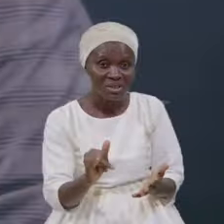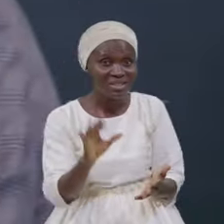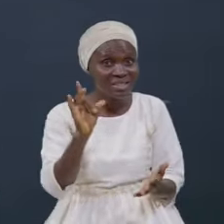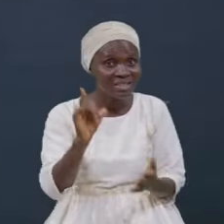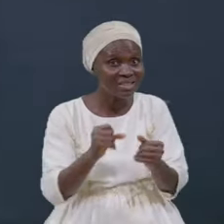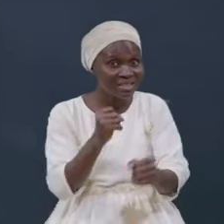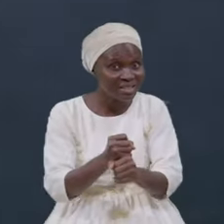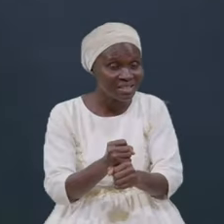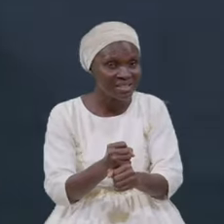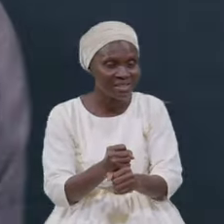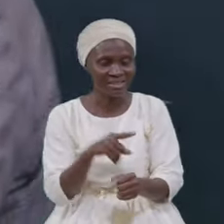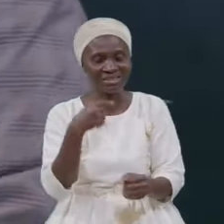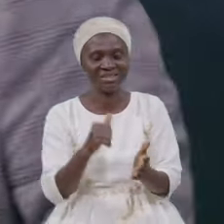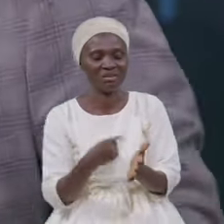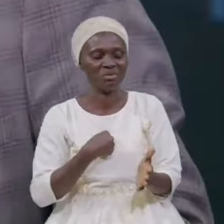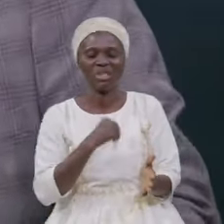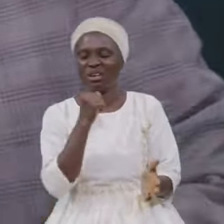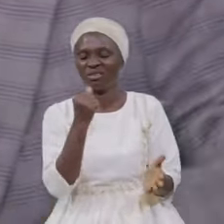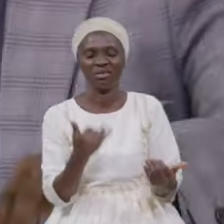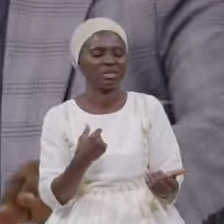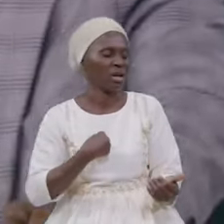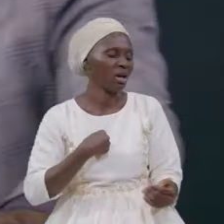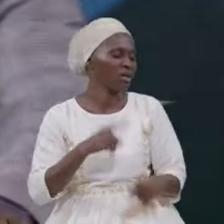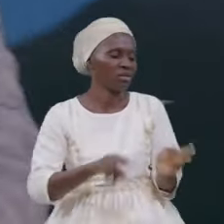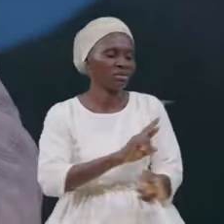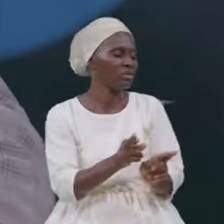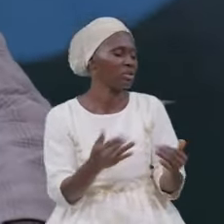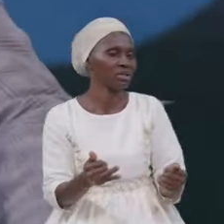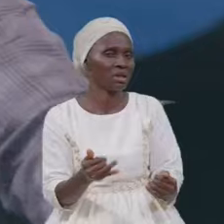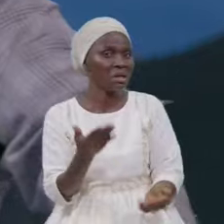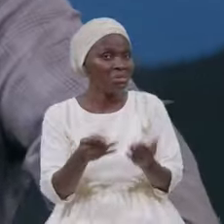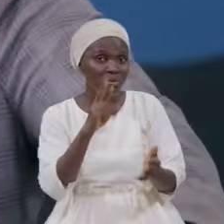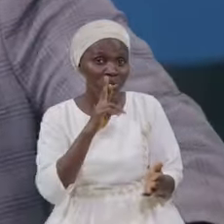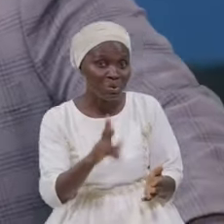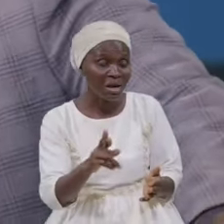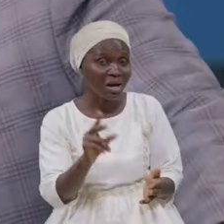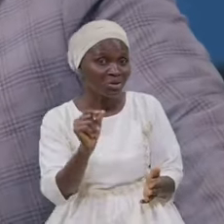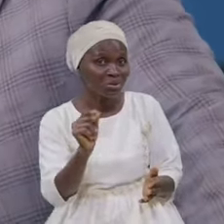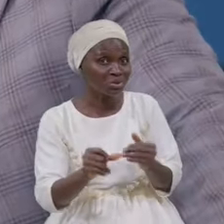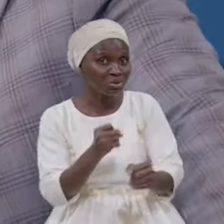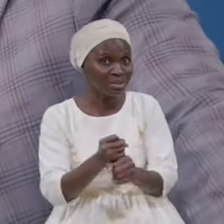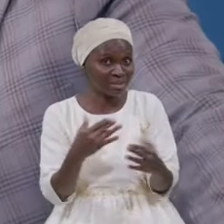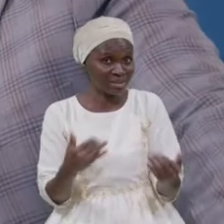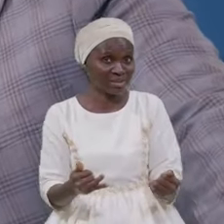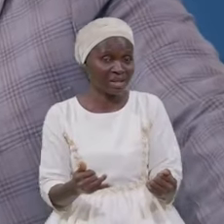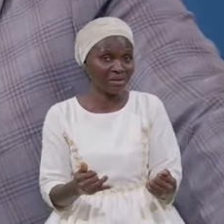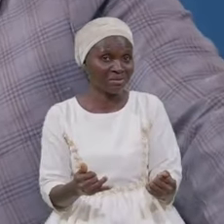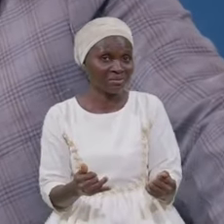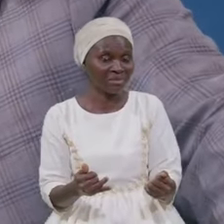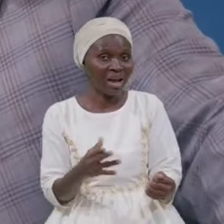22, 24, pas maintenant. Je vais me repentir après. Regarde les choses que tu